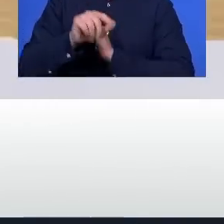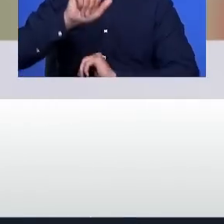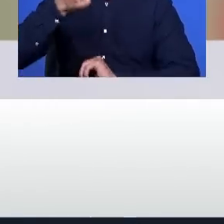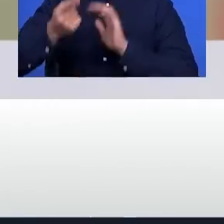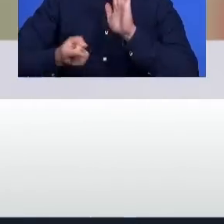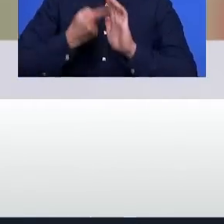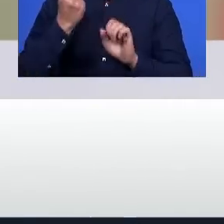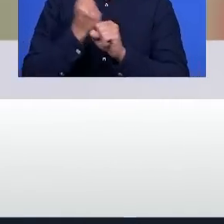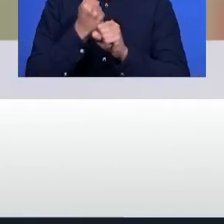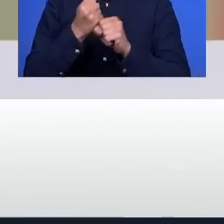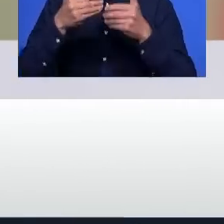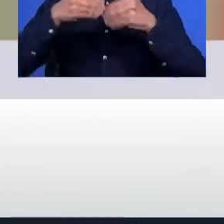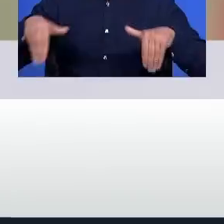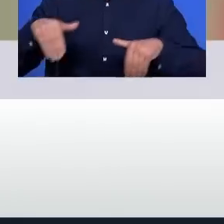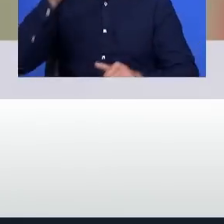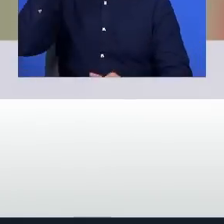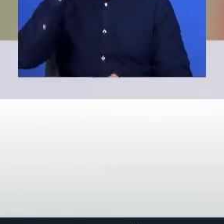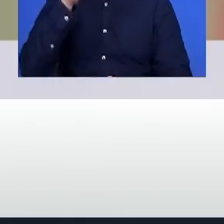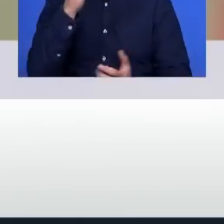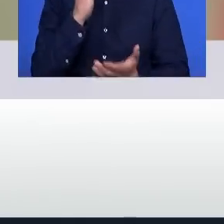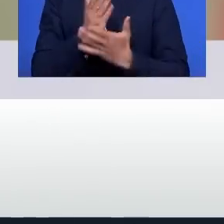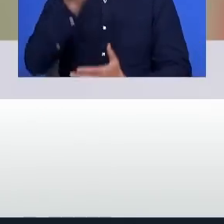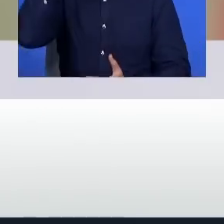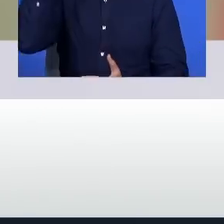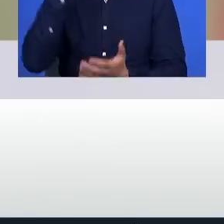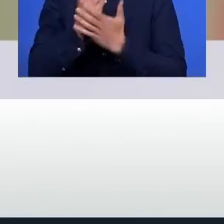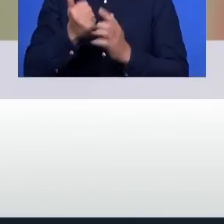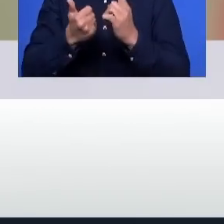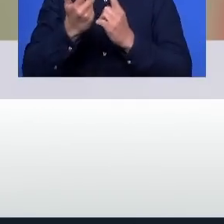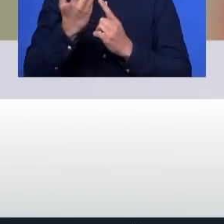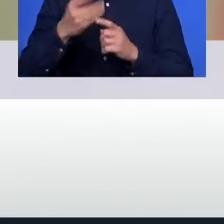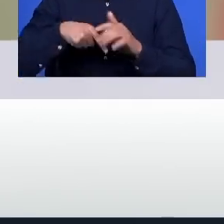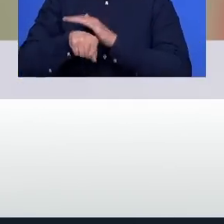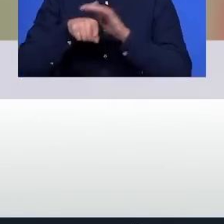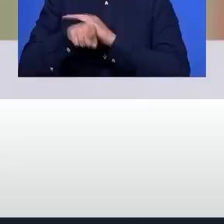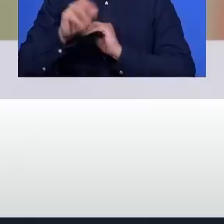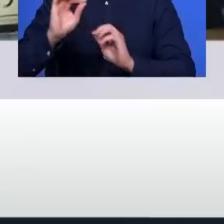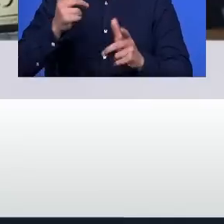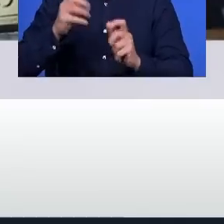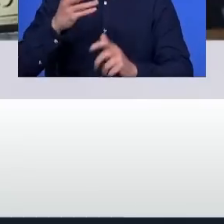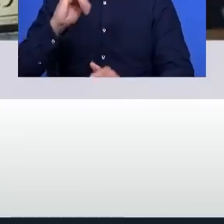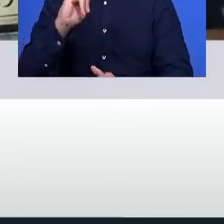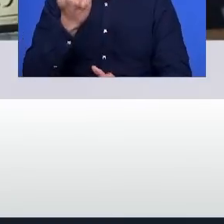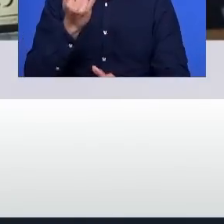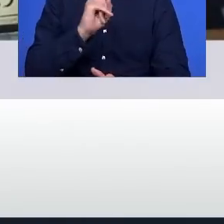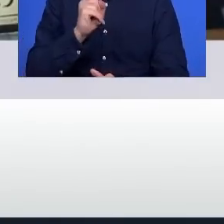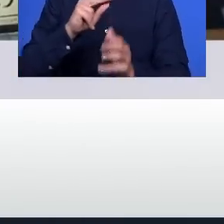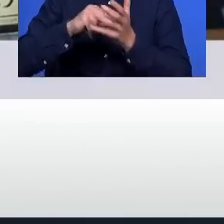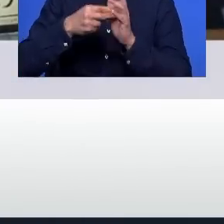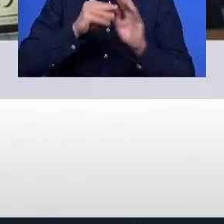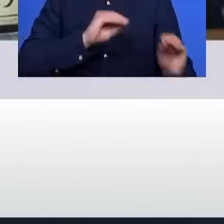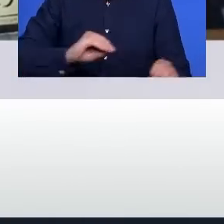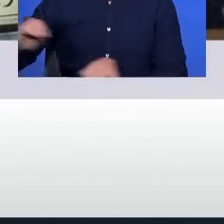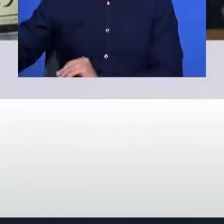מבצע בגבול ירדן, האם הוא כבר ביצע בעבר העברות נוספות של אמל"ח, ואם כן, אז למי הוא תכנן להעביר